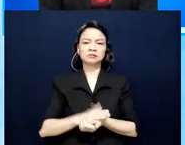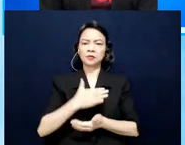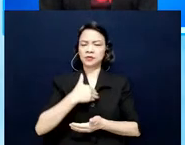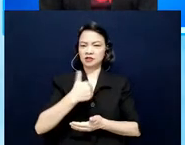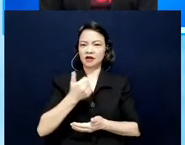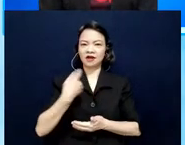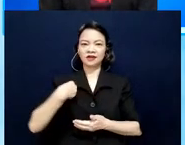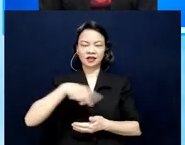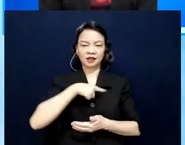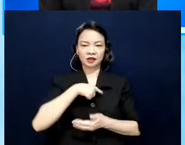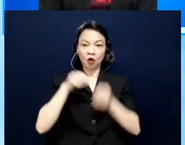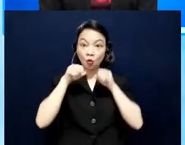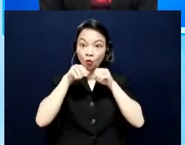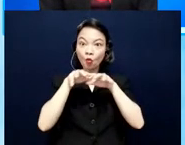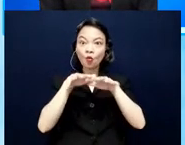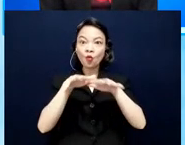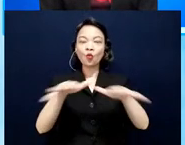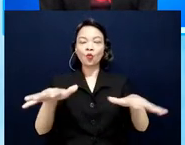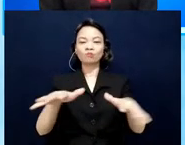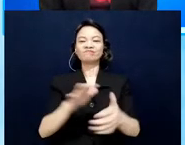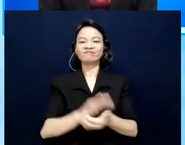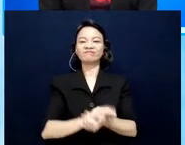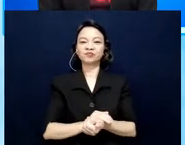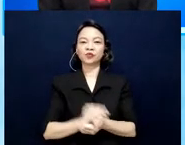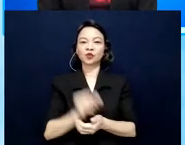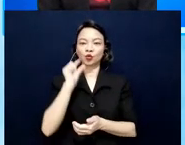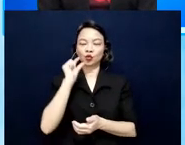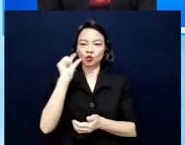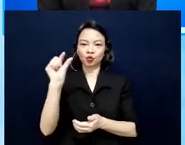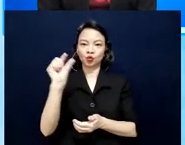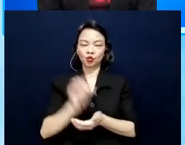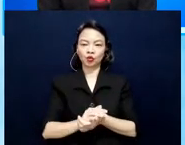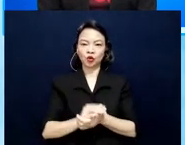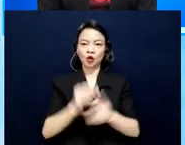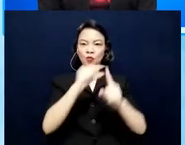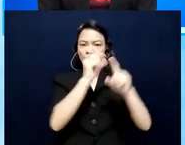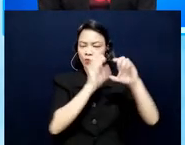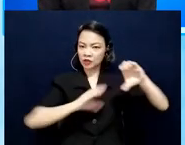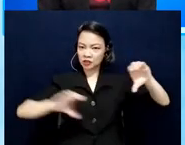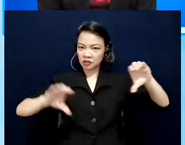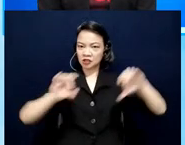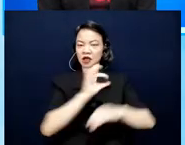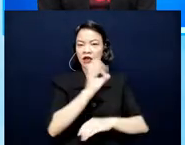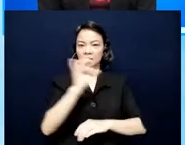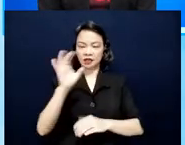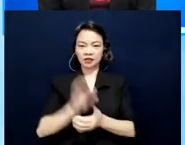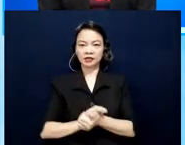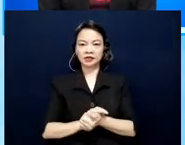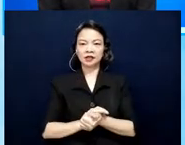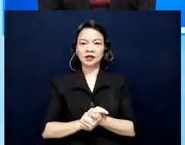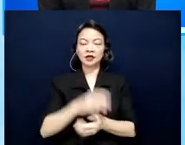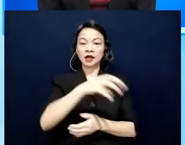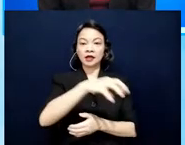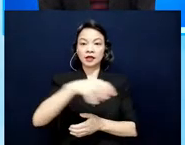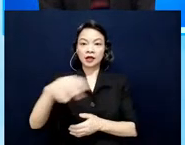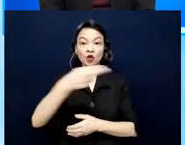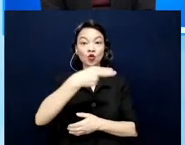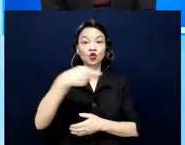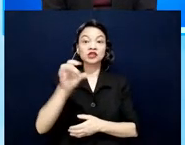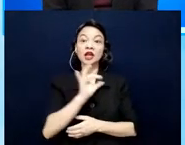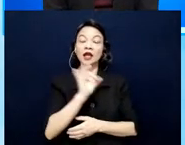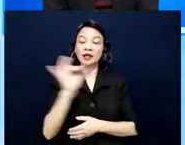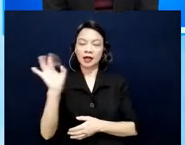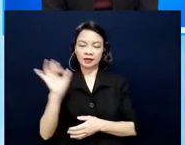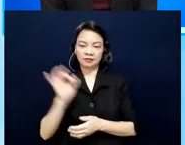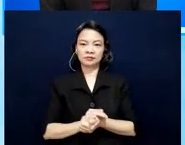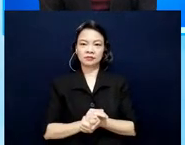kita tularkan juga untuk provinsi-provinsi yang lain, untuk daerah-daerah Indonesia yang lain, sehingga harapannya